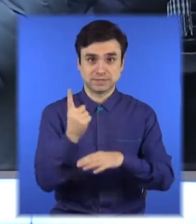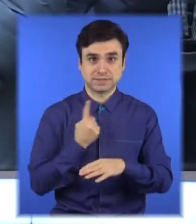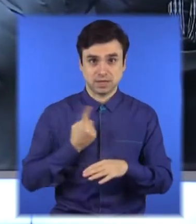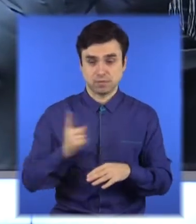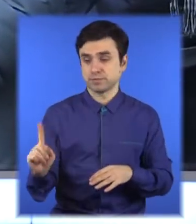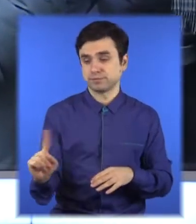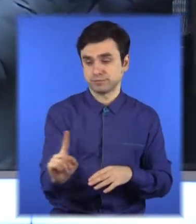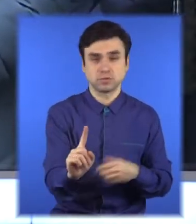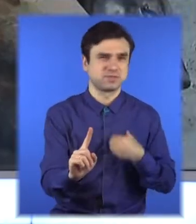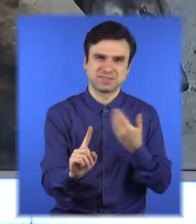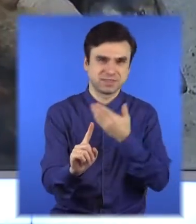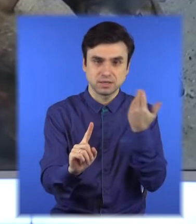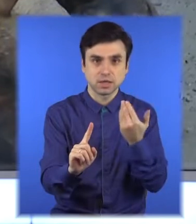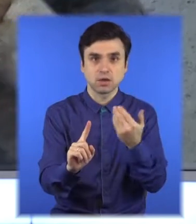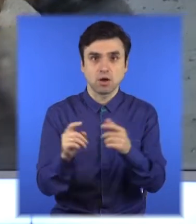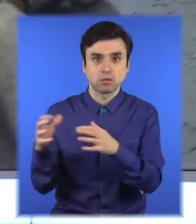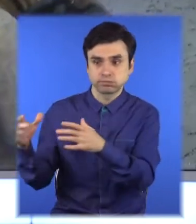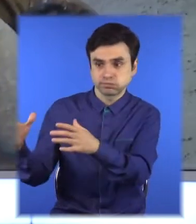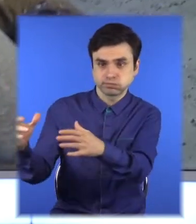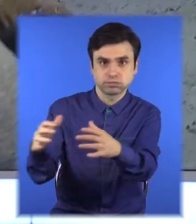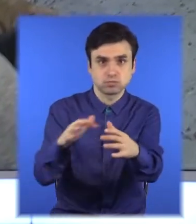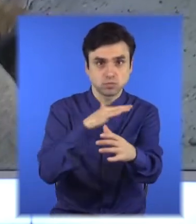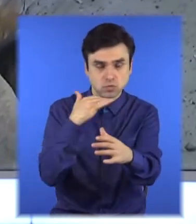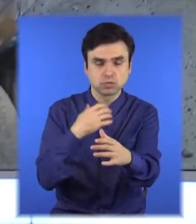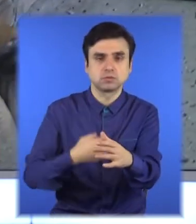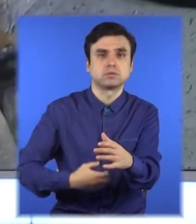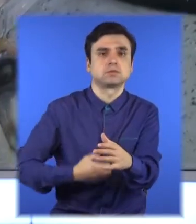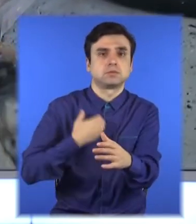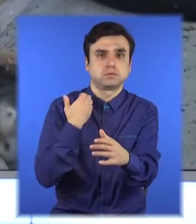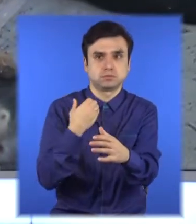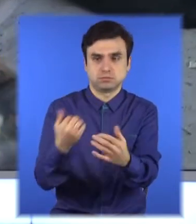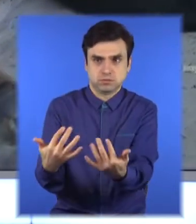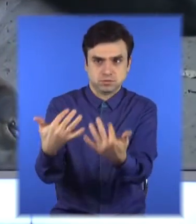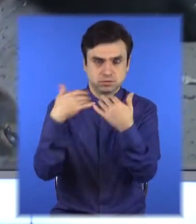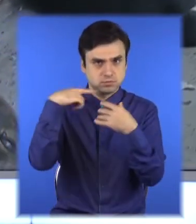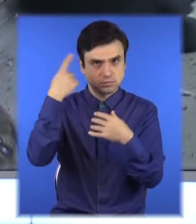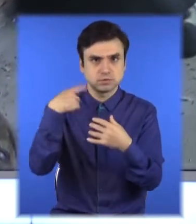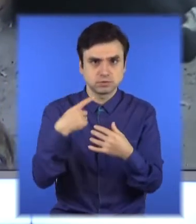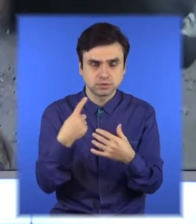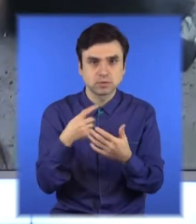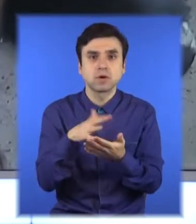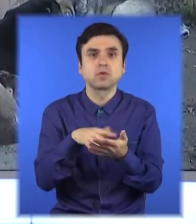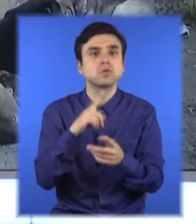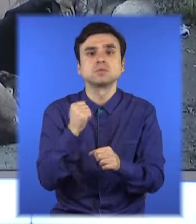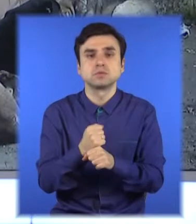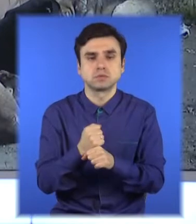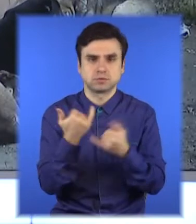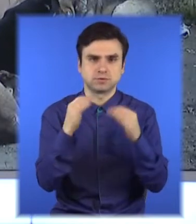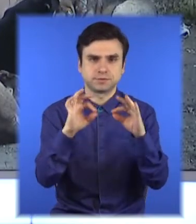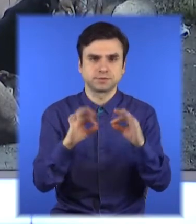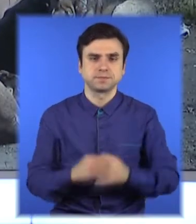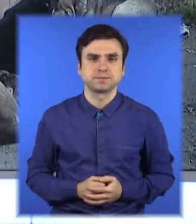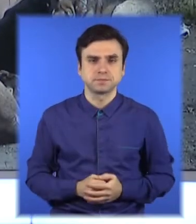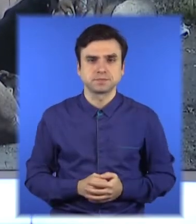кидаються, то коли їх зграє, страшно виходити з квартири, бо запевняють, ті кусаються. Що робити в таких ситуаціях,